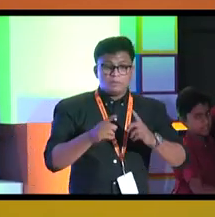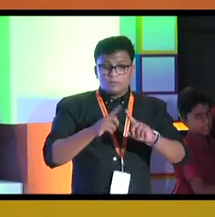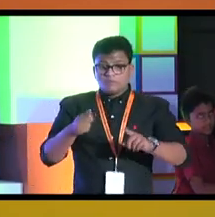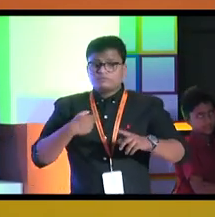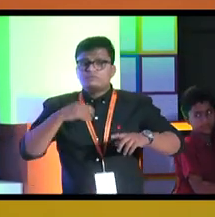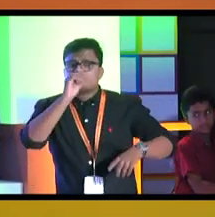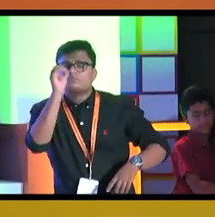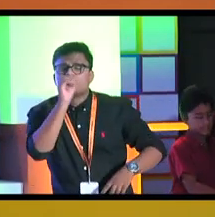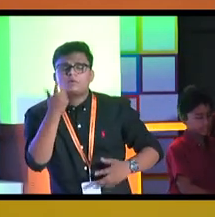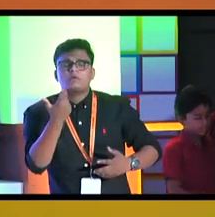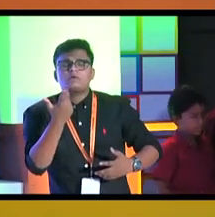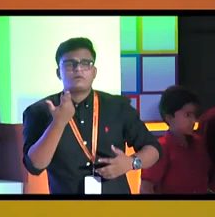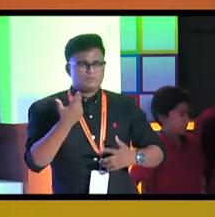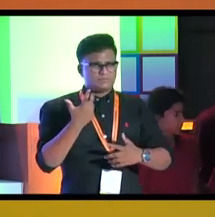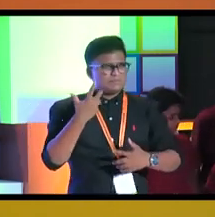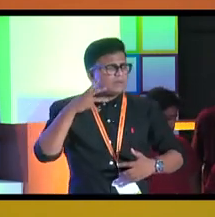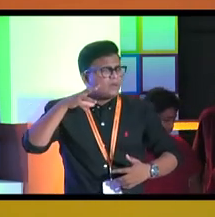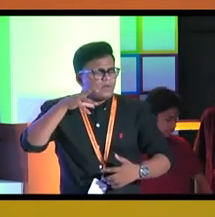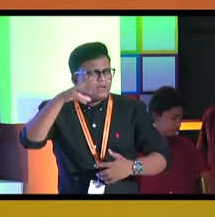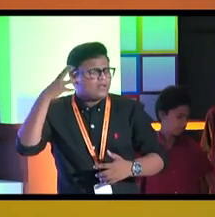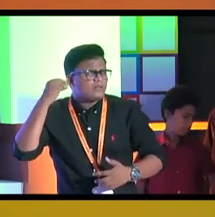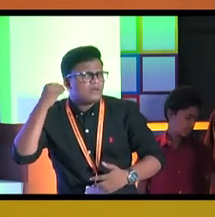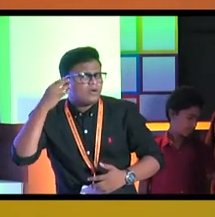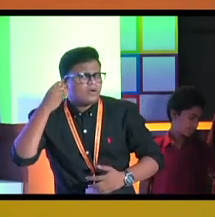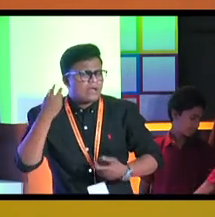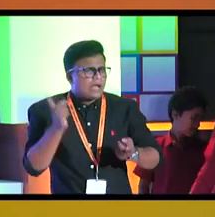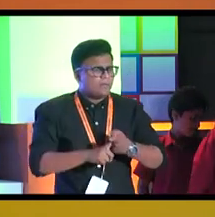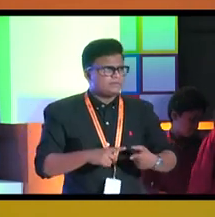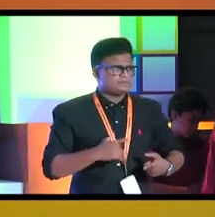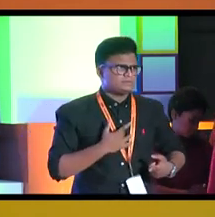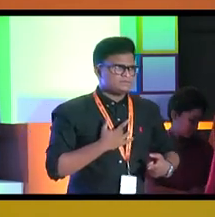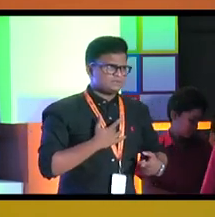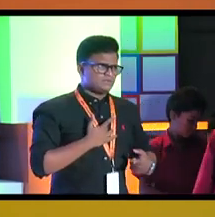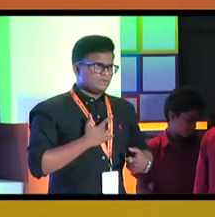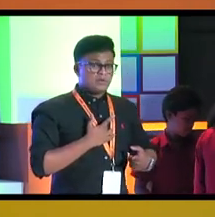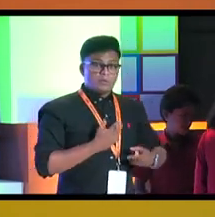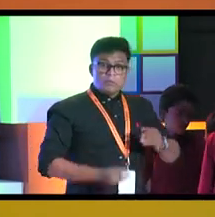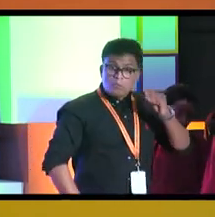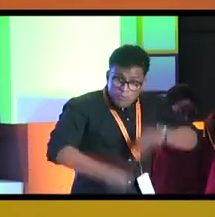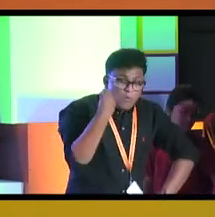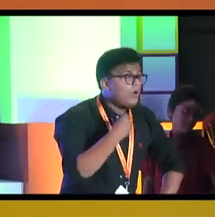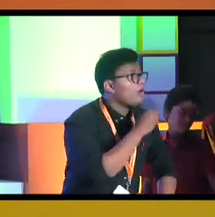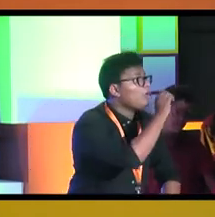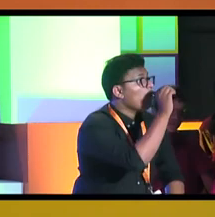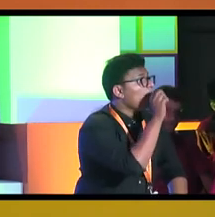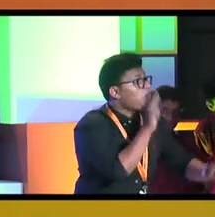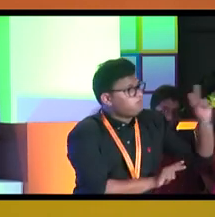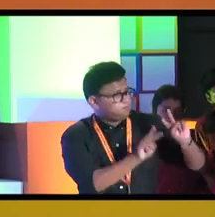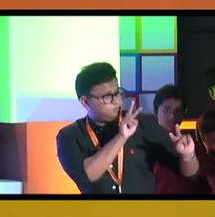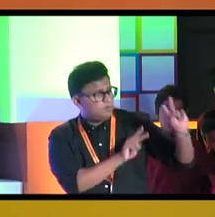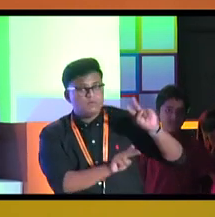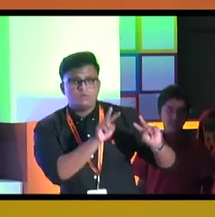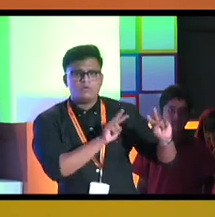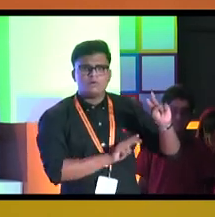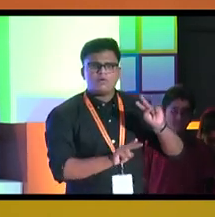ऑब्जर्व्ड दैट द नॉर्मल चाइल्ड बिकम्स मोर सेंसिटिव, मोर ऑब्जर्वेंट एंड हिज रिफ्लेक्सेस बिकम